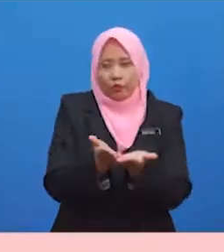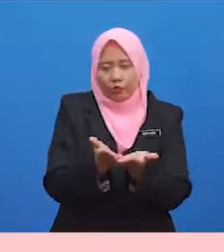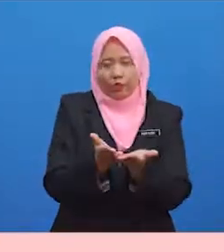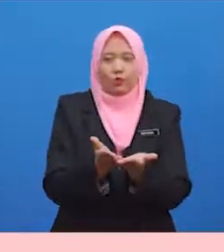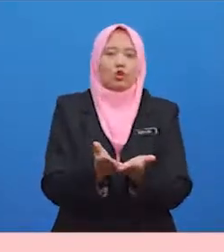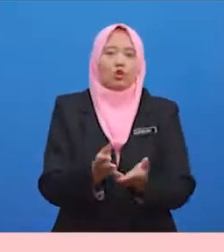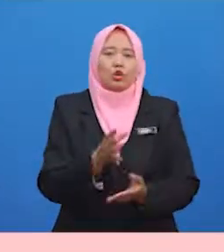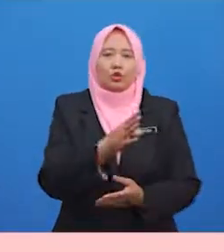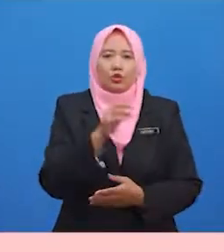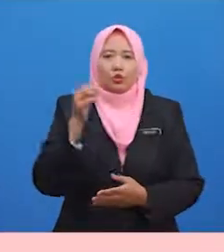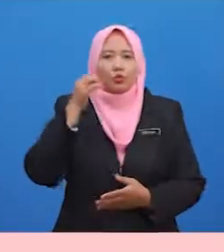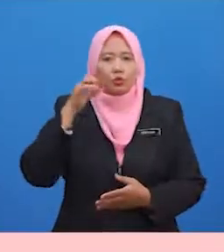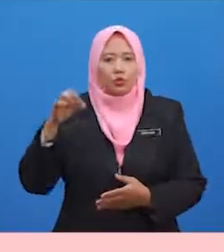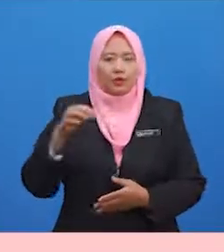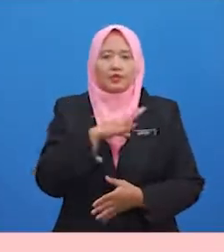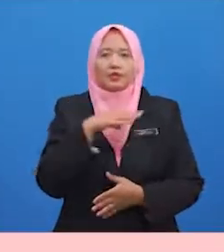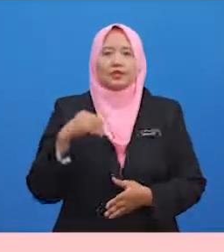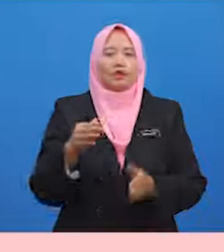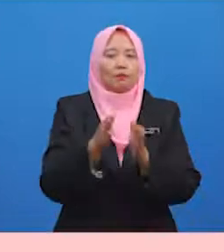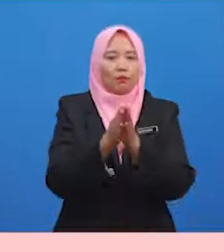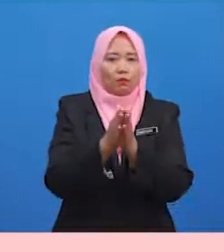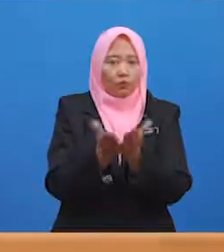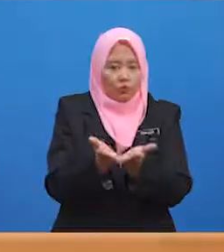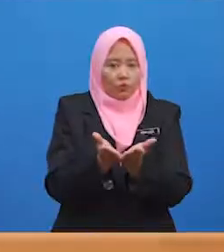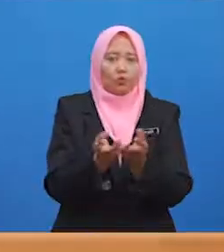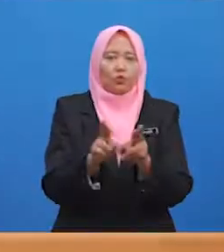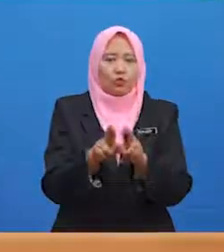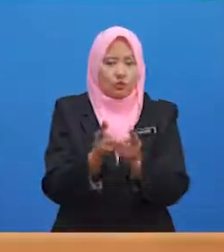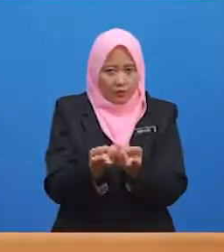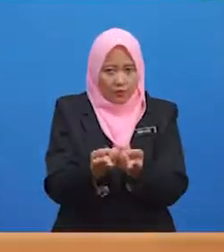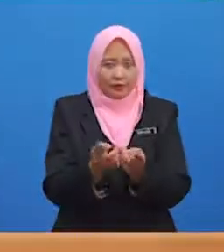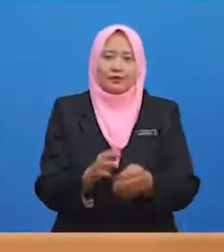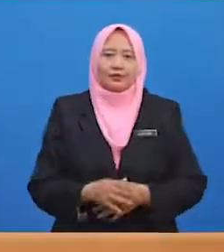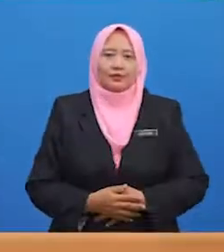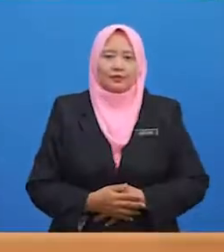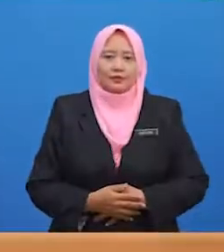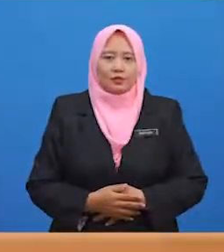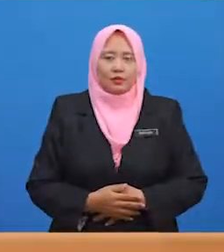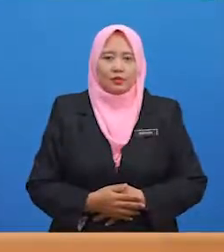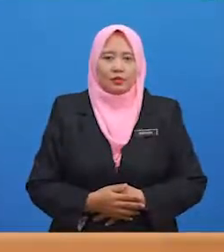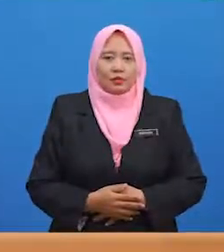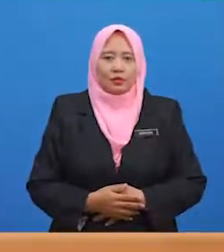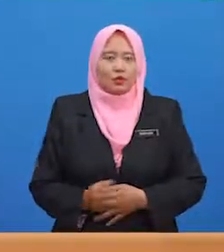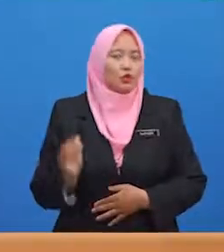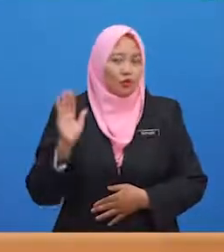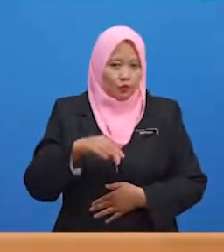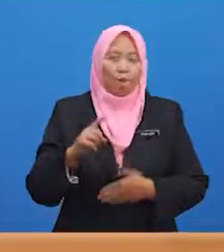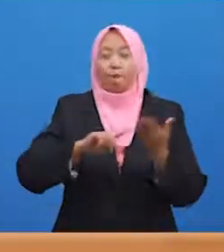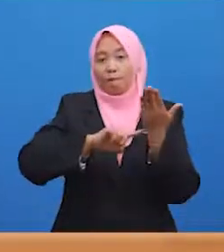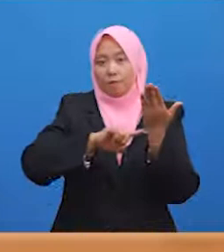alat tulis dan buku rujukan sekiranya ada. Sekiranya pelajar telah bersedia, ayuh kita